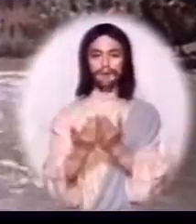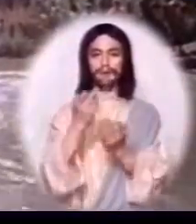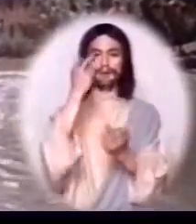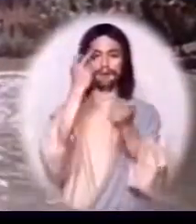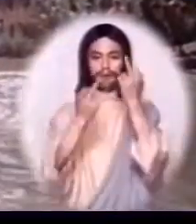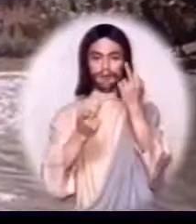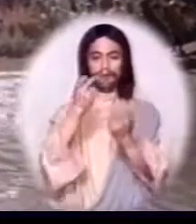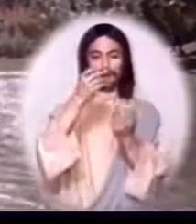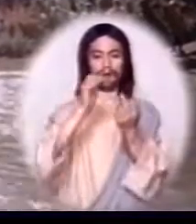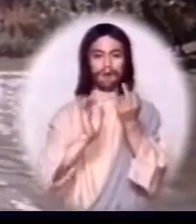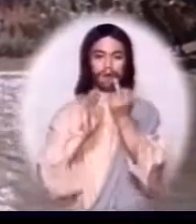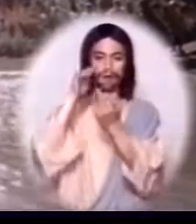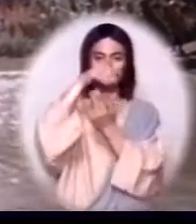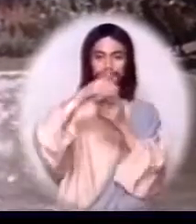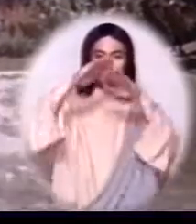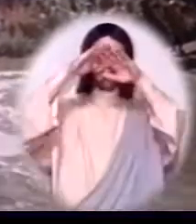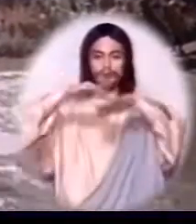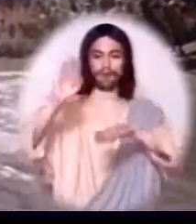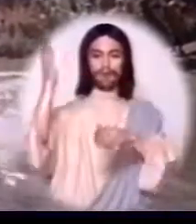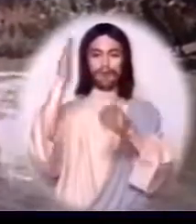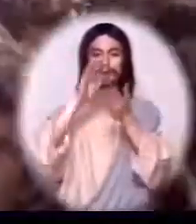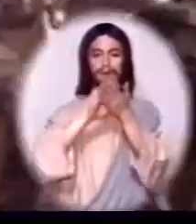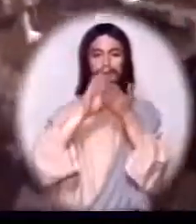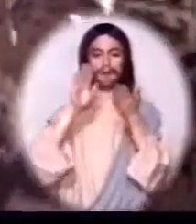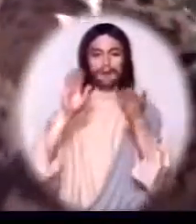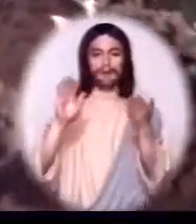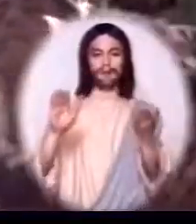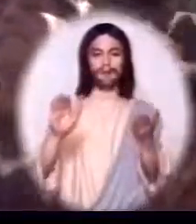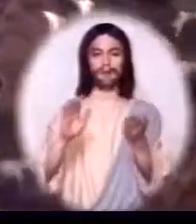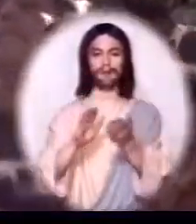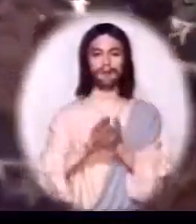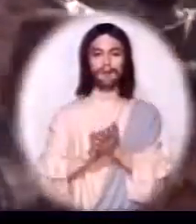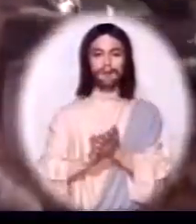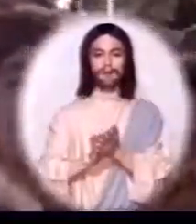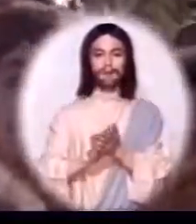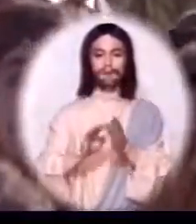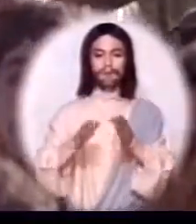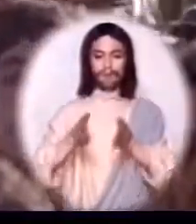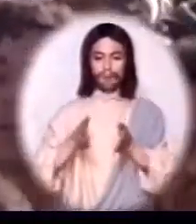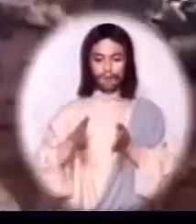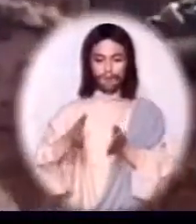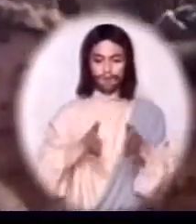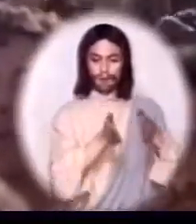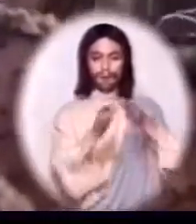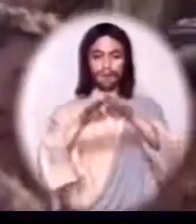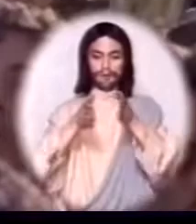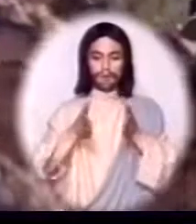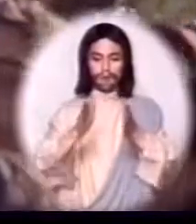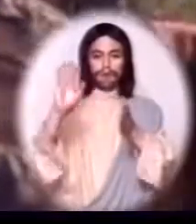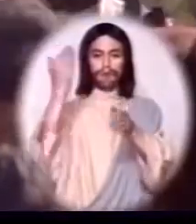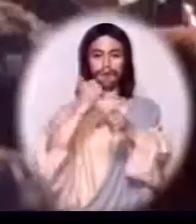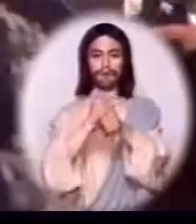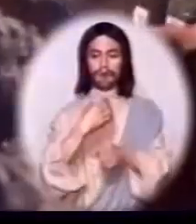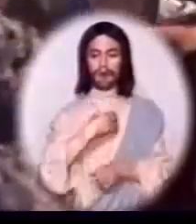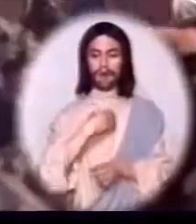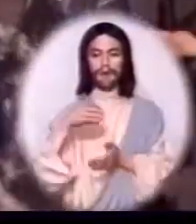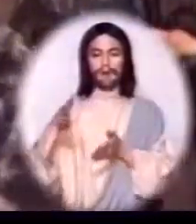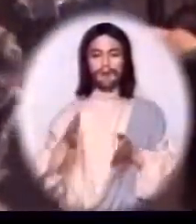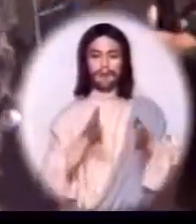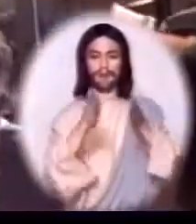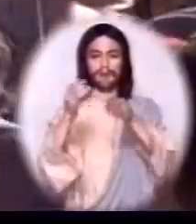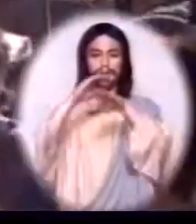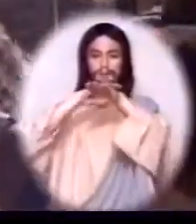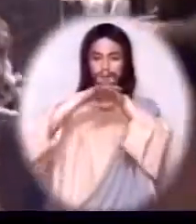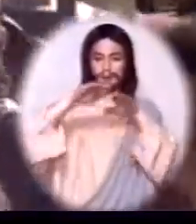모든 산과 언덕이 낮아지리라. 좁은 길이 곧아지고 험한